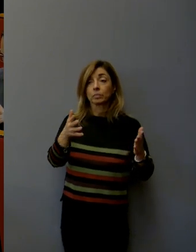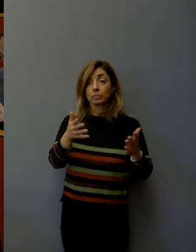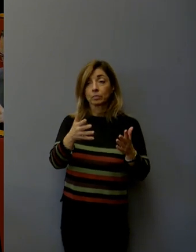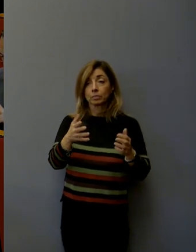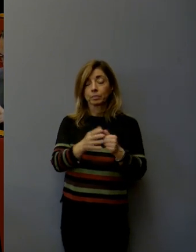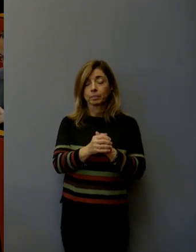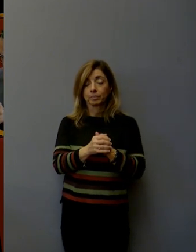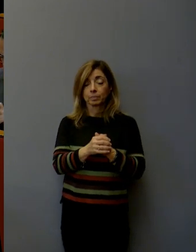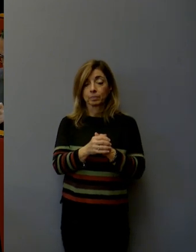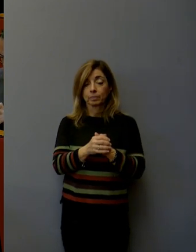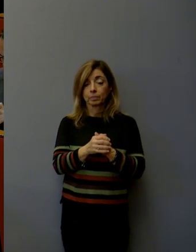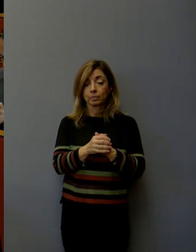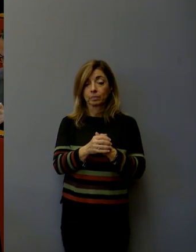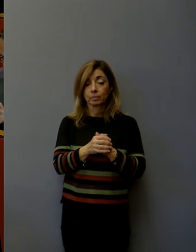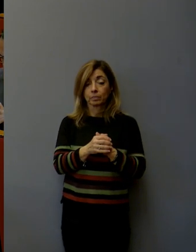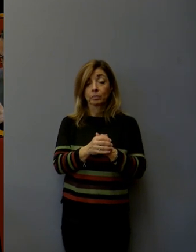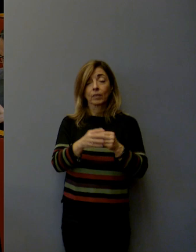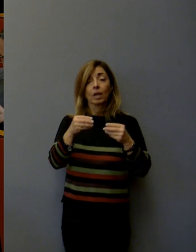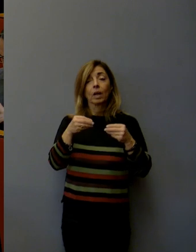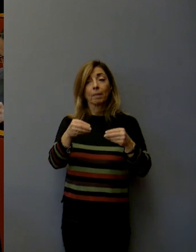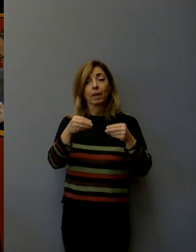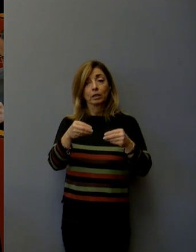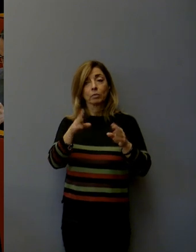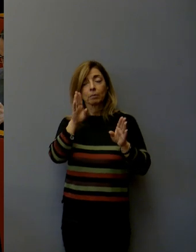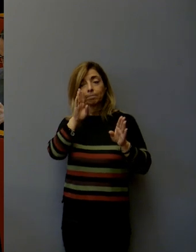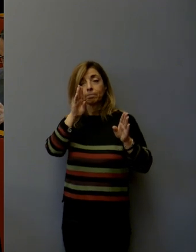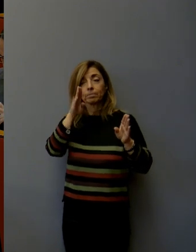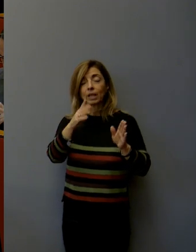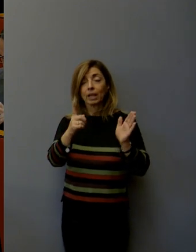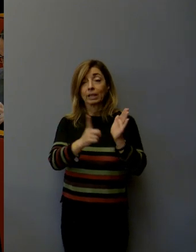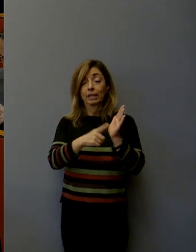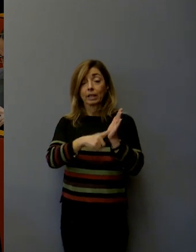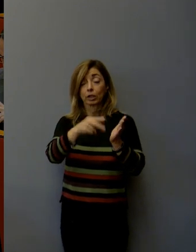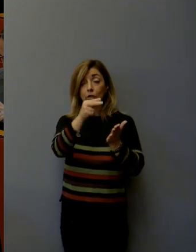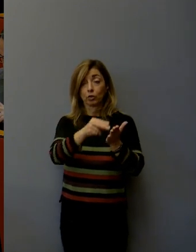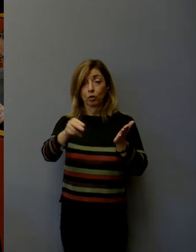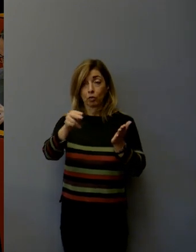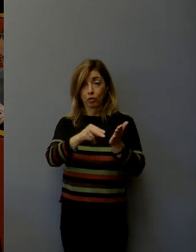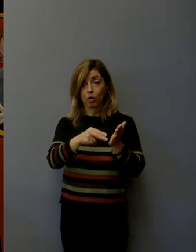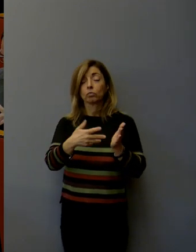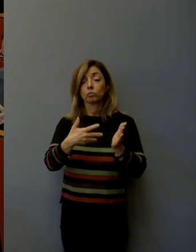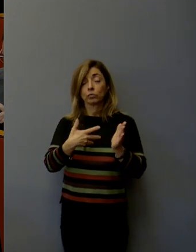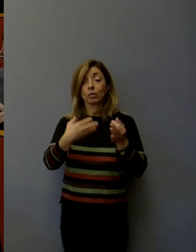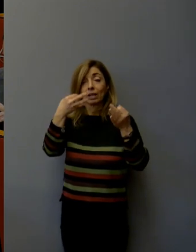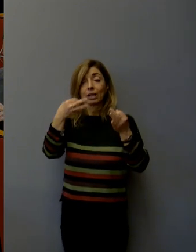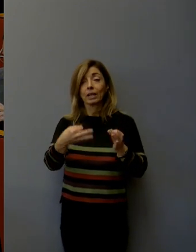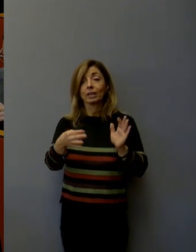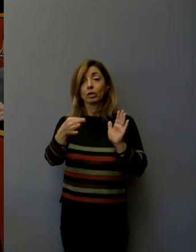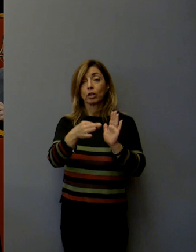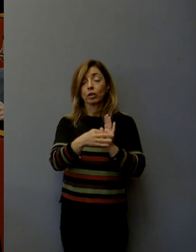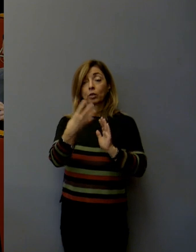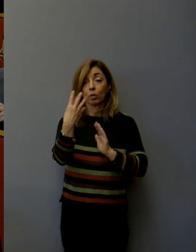però focalizzandosi sul diritto di voto come sappiamo è sancito dall'articolo 48 della nostra